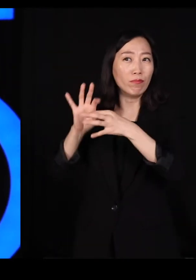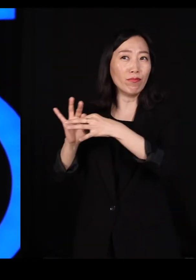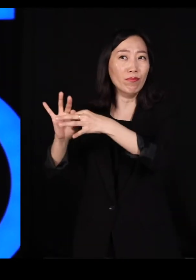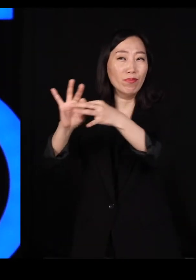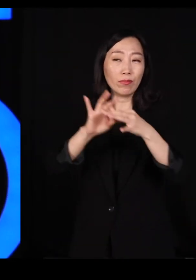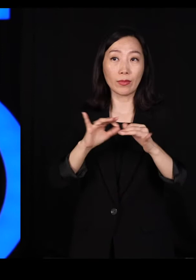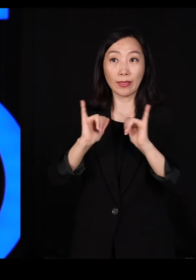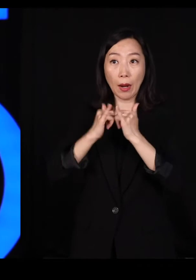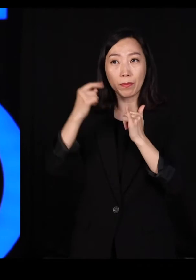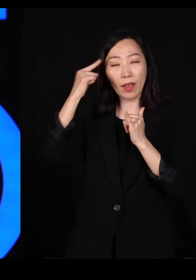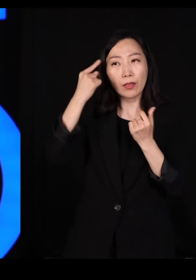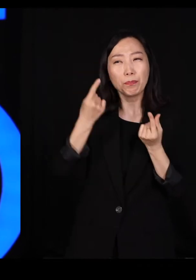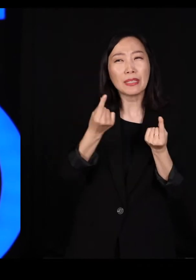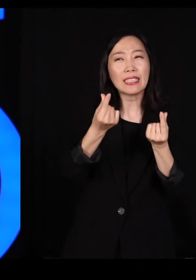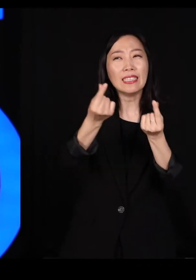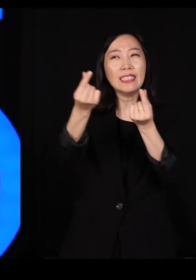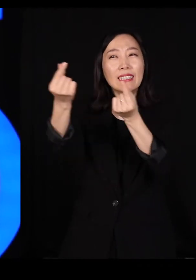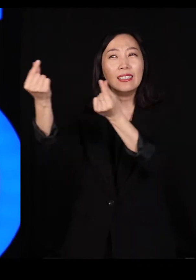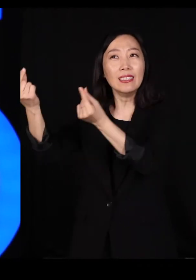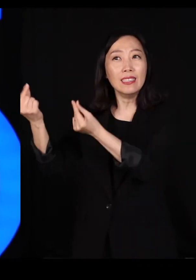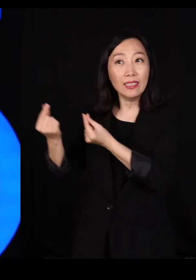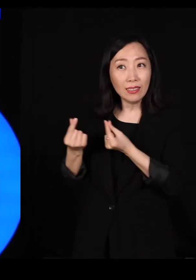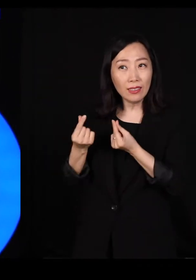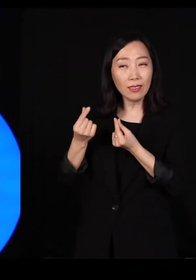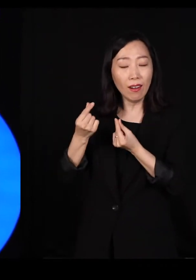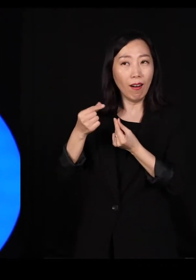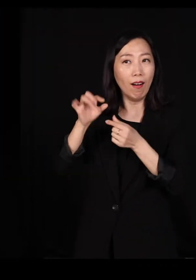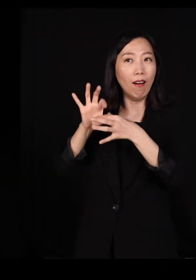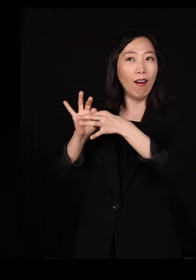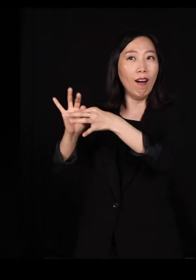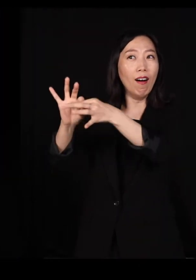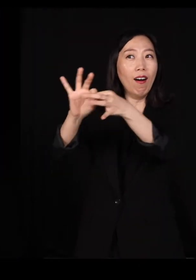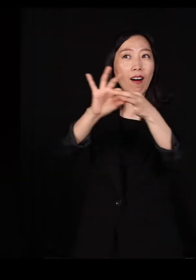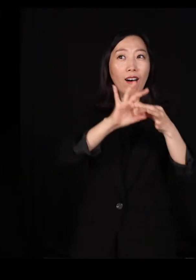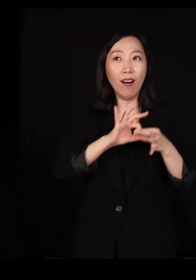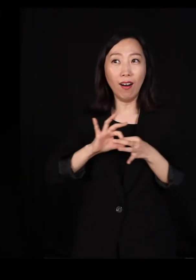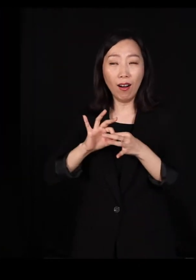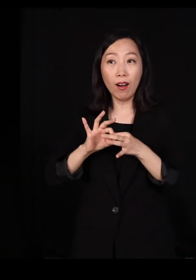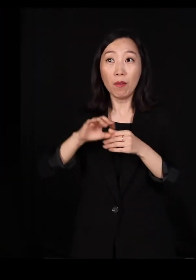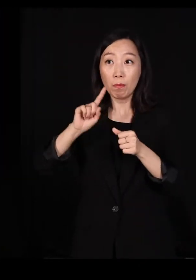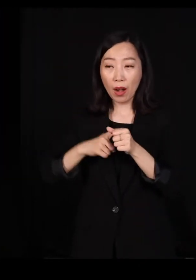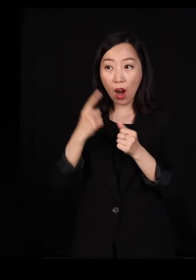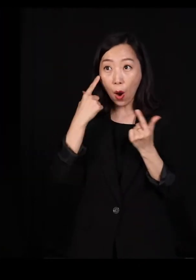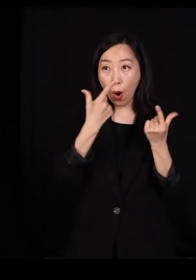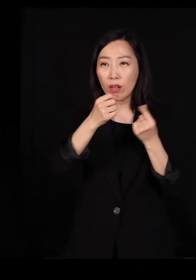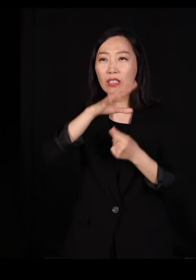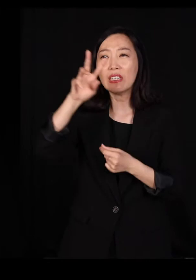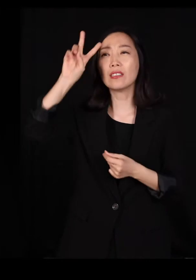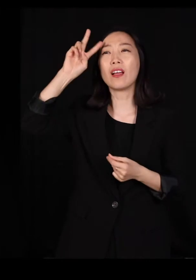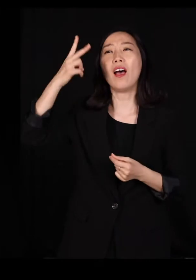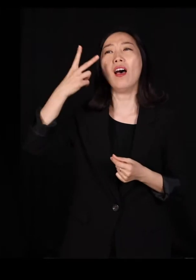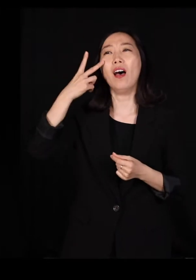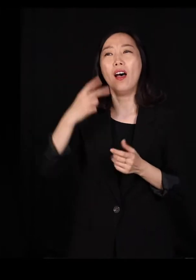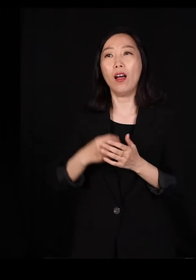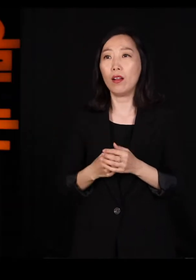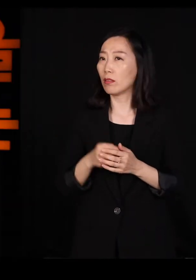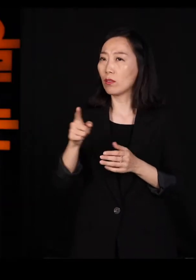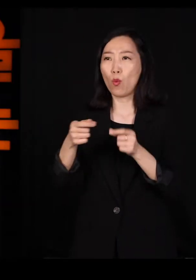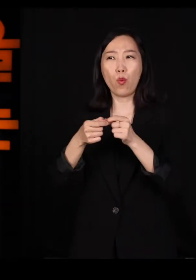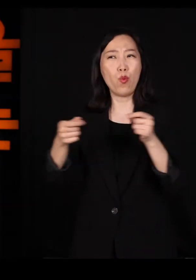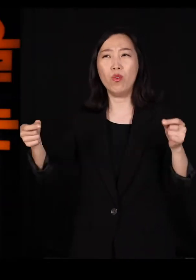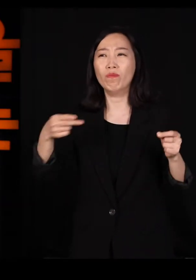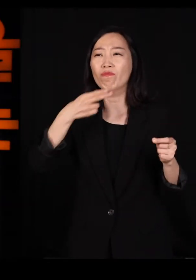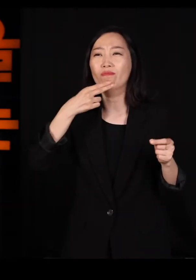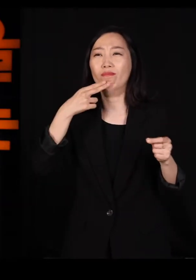비슷한 성향의 사람들끼리만 연결되어 있습니다. 그러다 보니까 이 세상 사람 다 그렇게 생각하는 것처럼 착각을 하지요. 근데